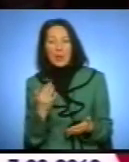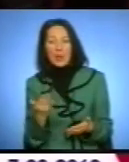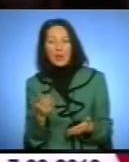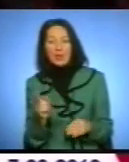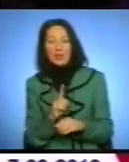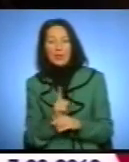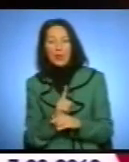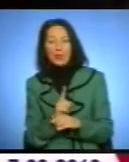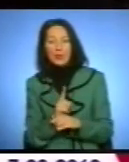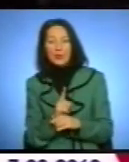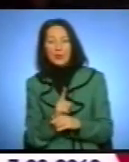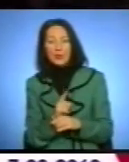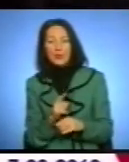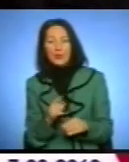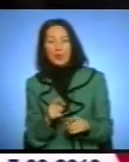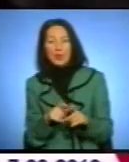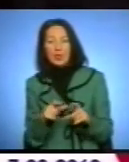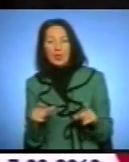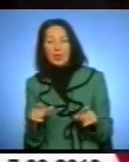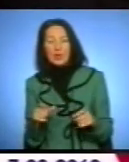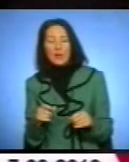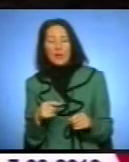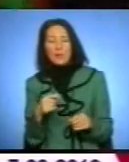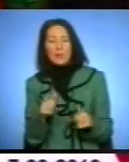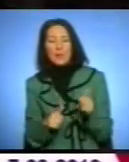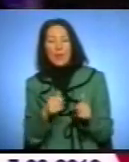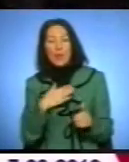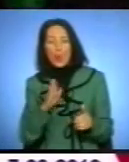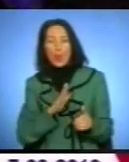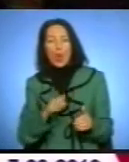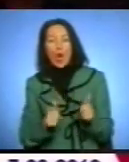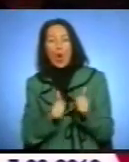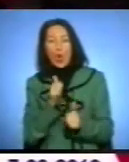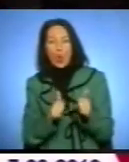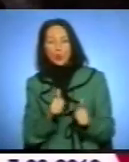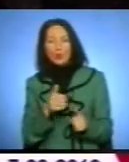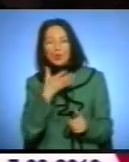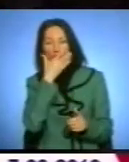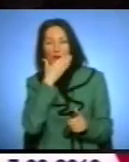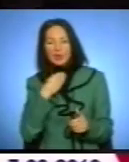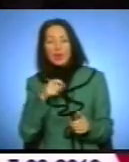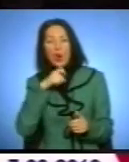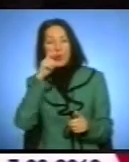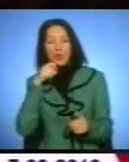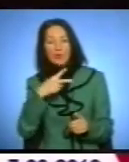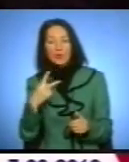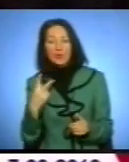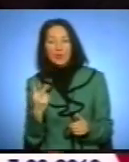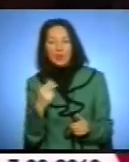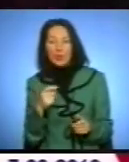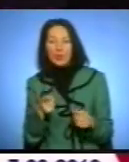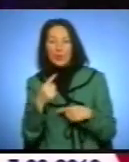Тернопільську область, можна сказати. Та я була одна з конкурсантів конкурсу «Топ краса України 2013». Повернулася звідти